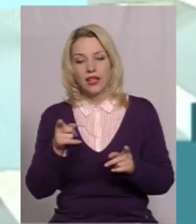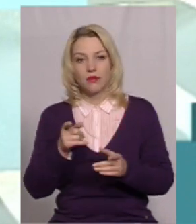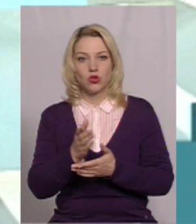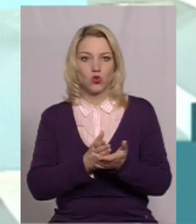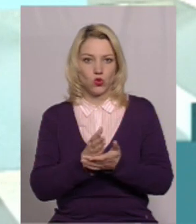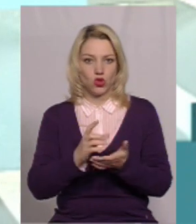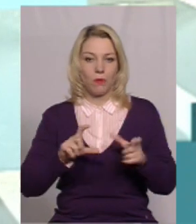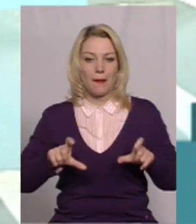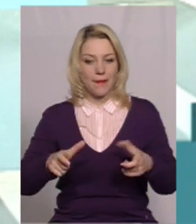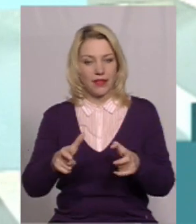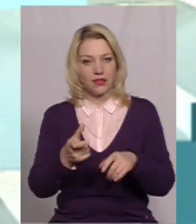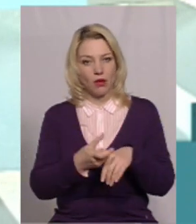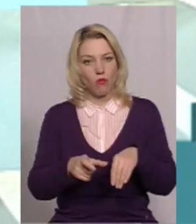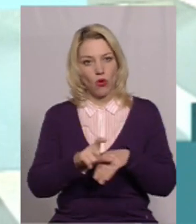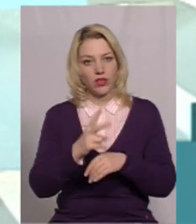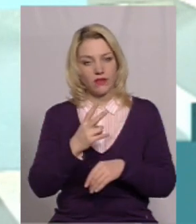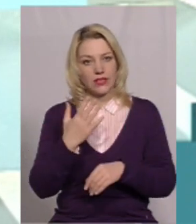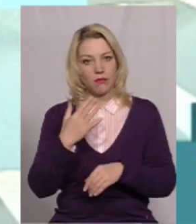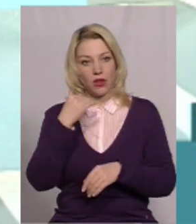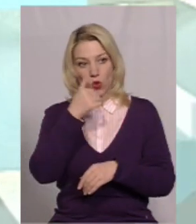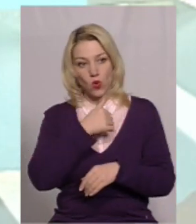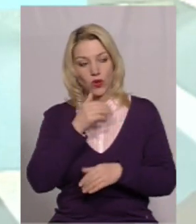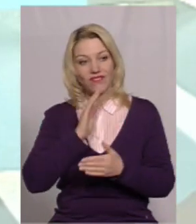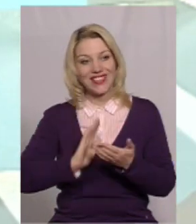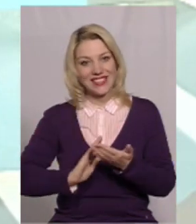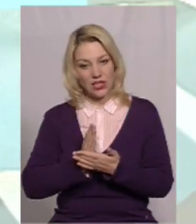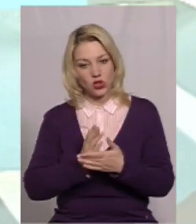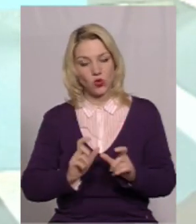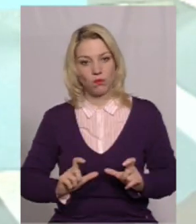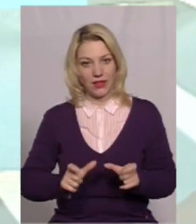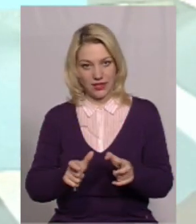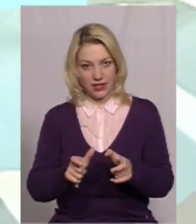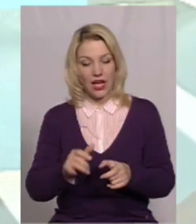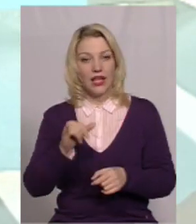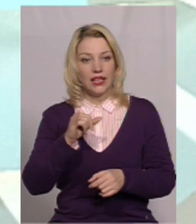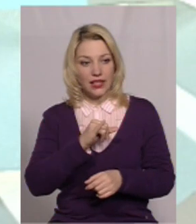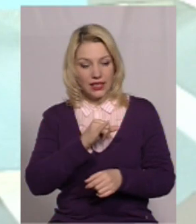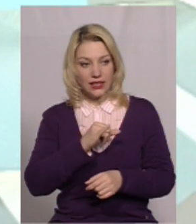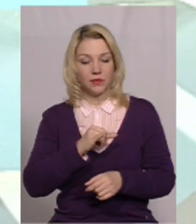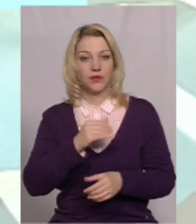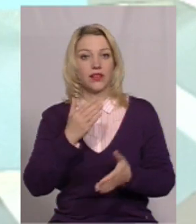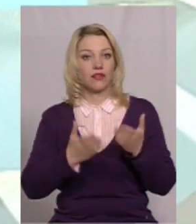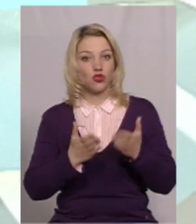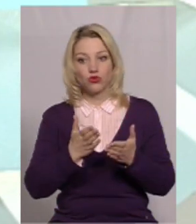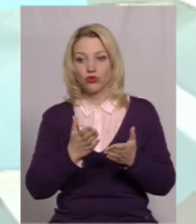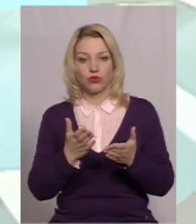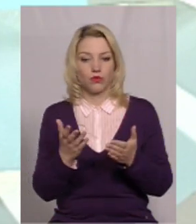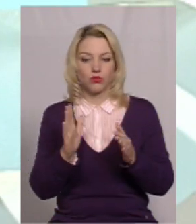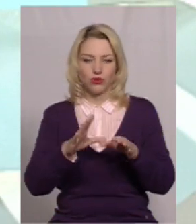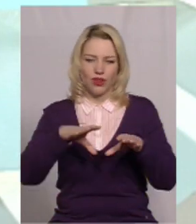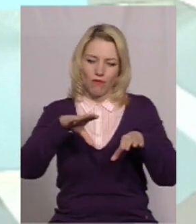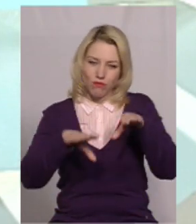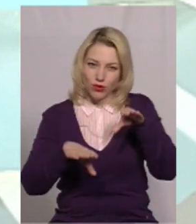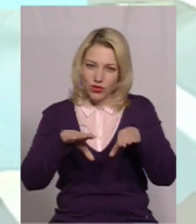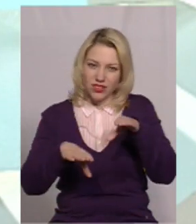плитки понад 25 років якісної плитки. І в разі навіть якихось